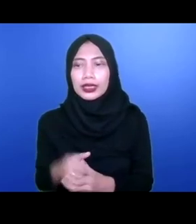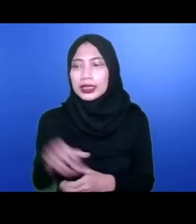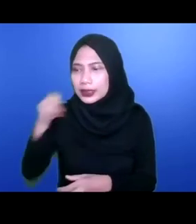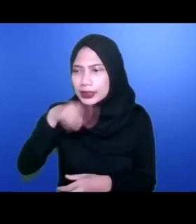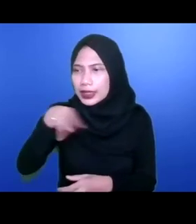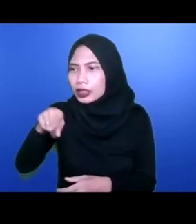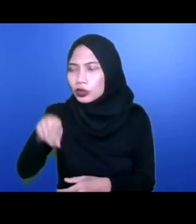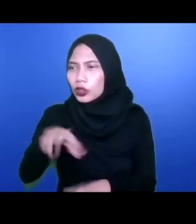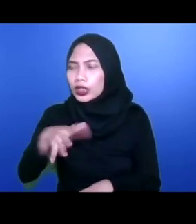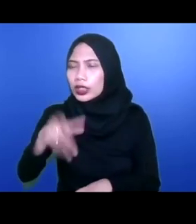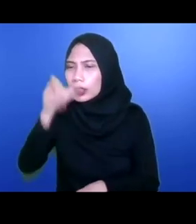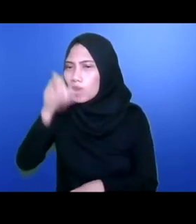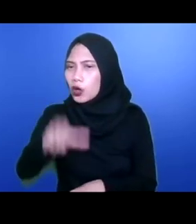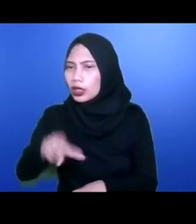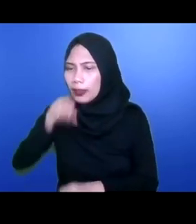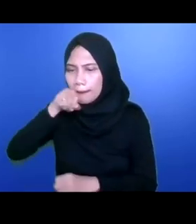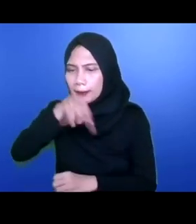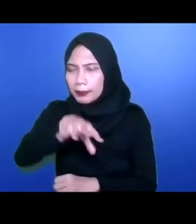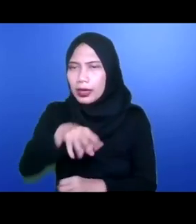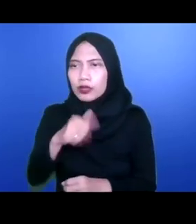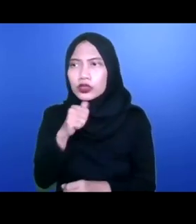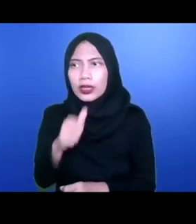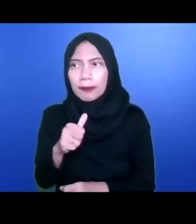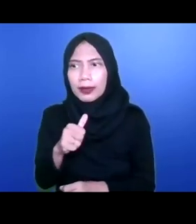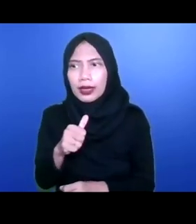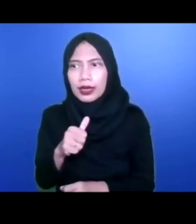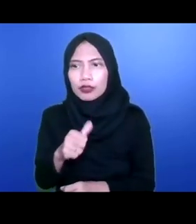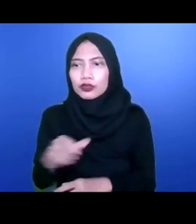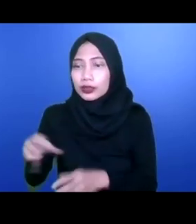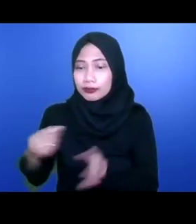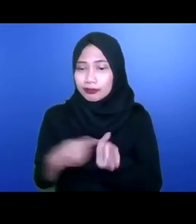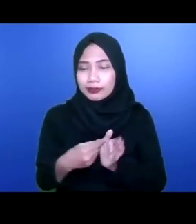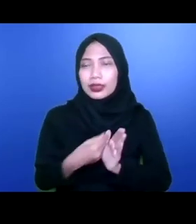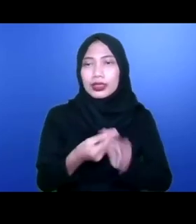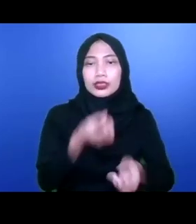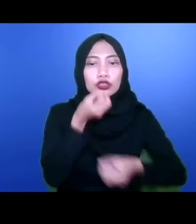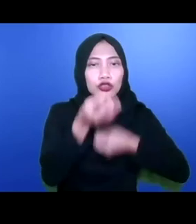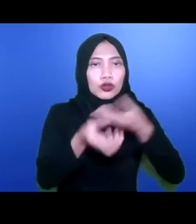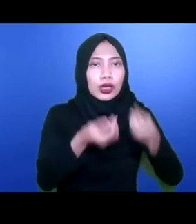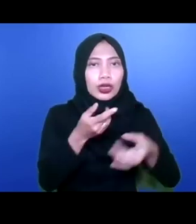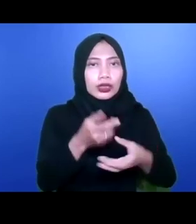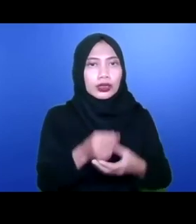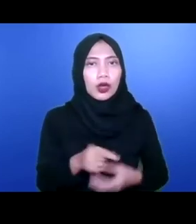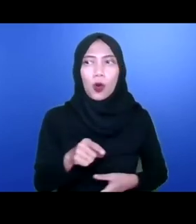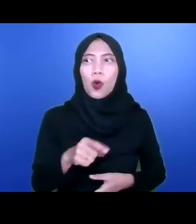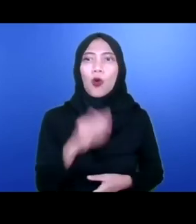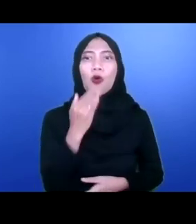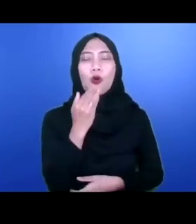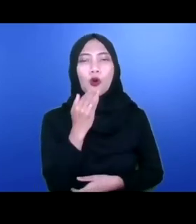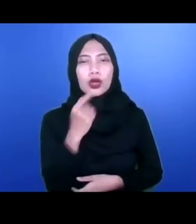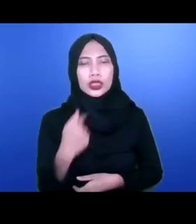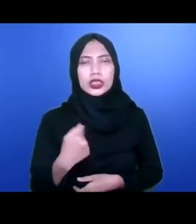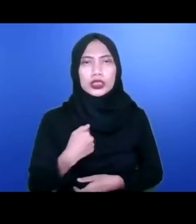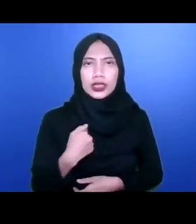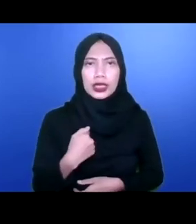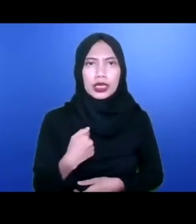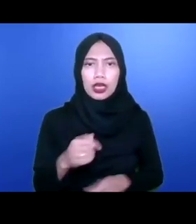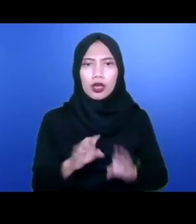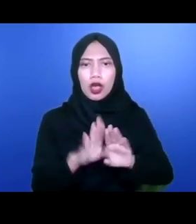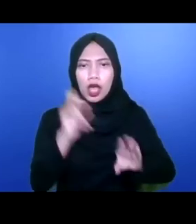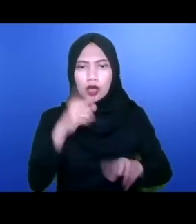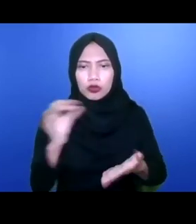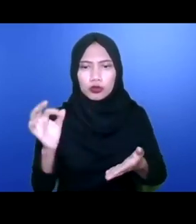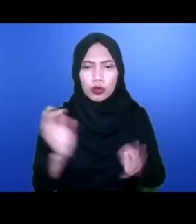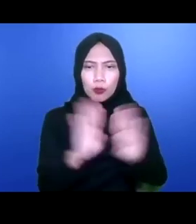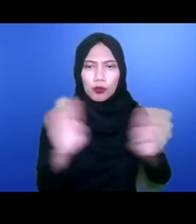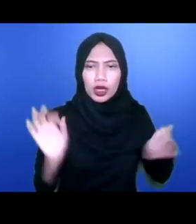influence. Kita tunjukkan benefitnya bagi mereka. Sehingga yang keluar tuh, wow, saya need. Bukan karena saya harus buka, karena disuruh